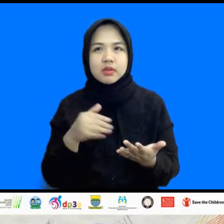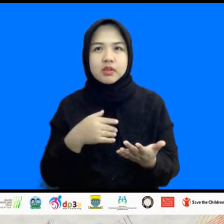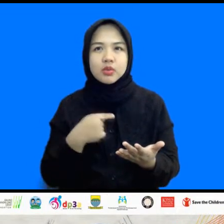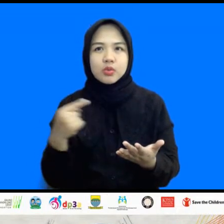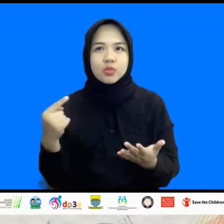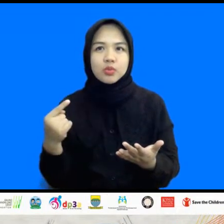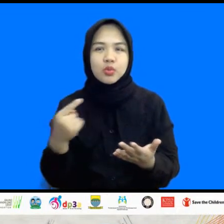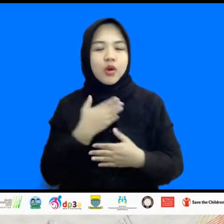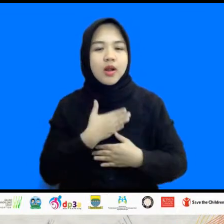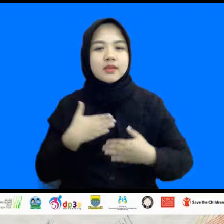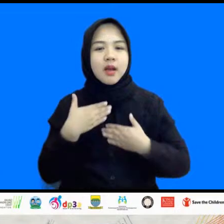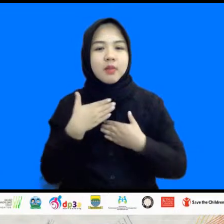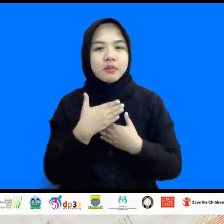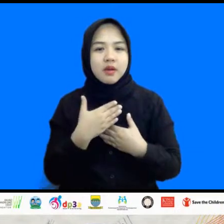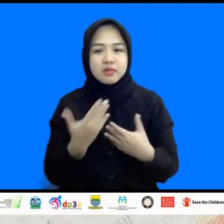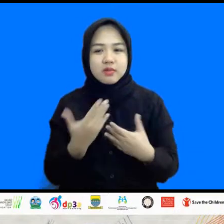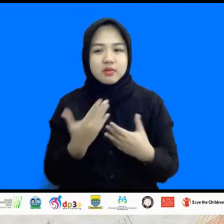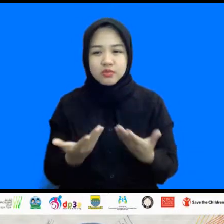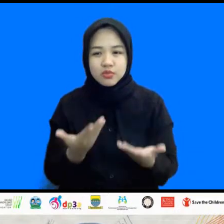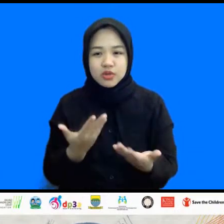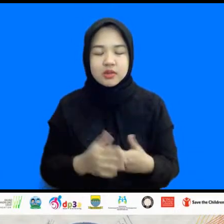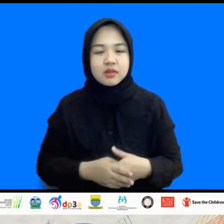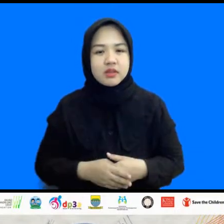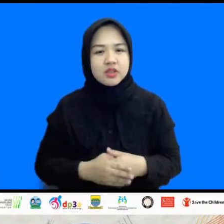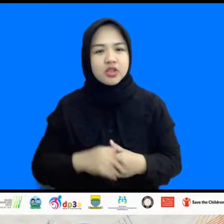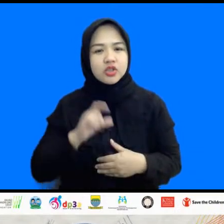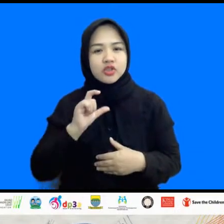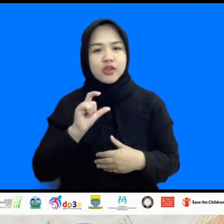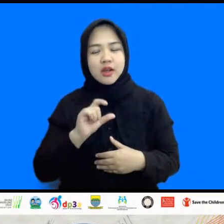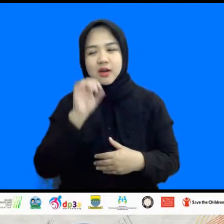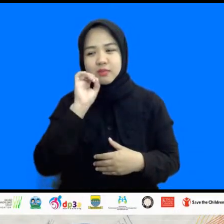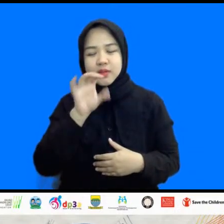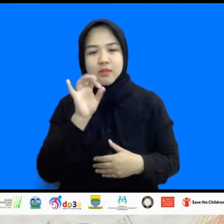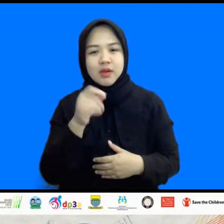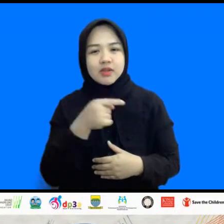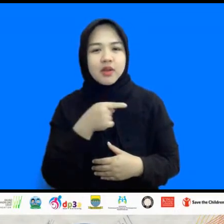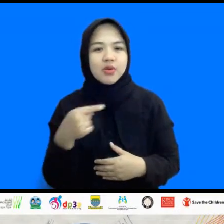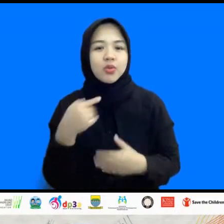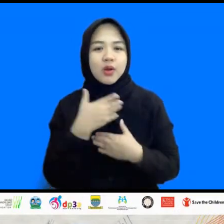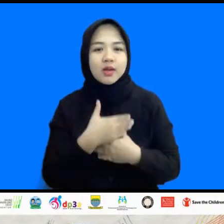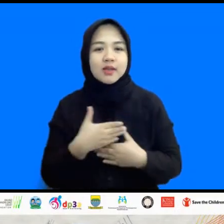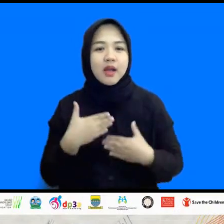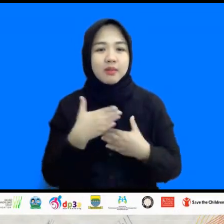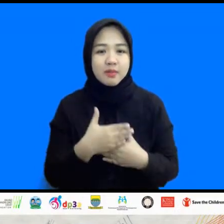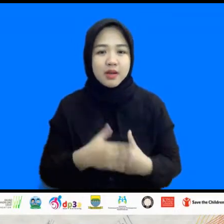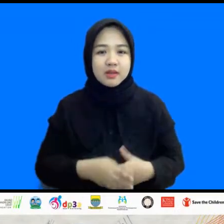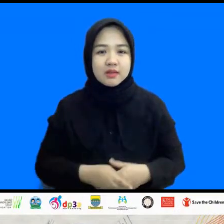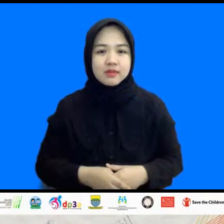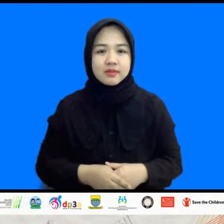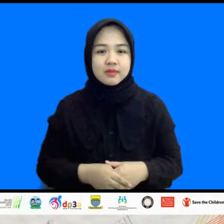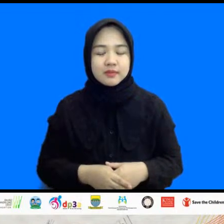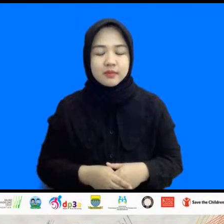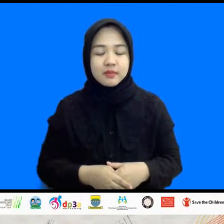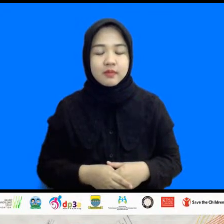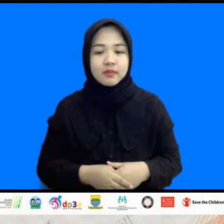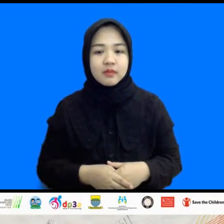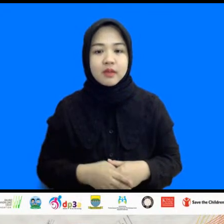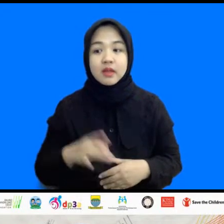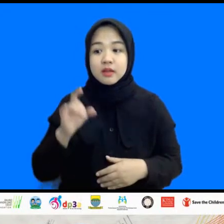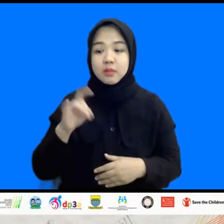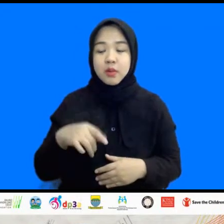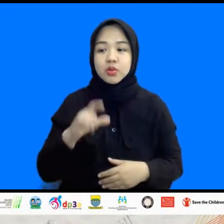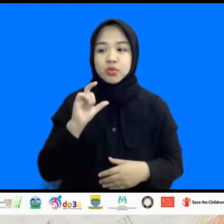kurang nyaman mungkin ya cara penyampaian, nah penyampaiannya kemudian juga termasuk juga